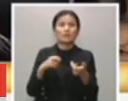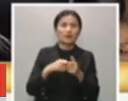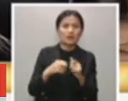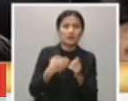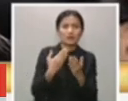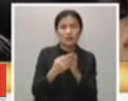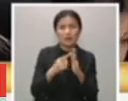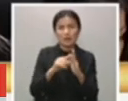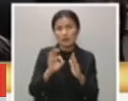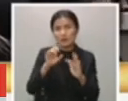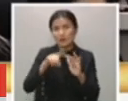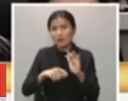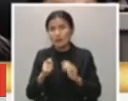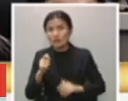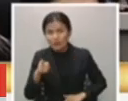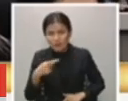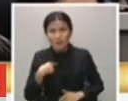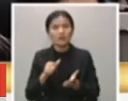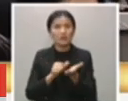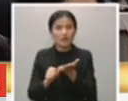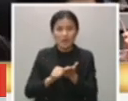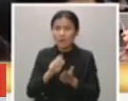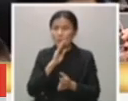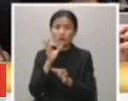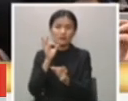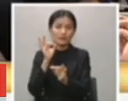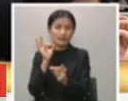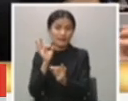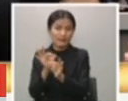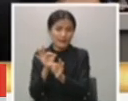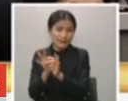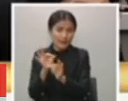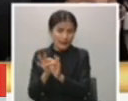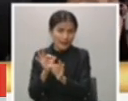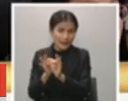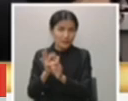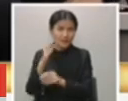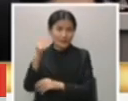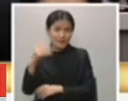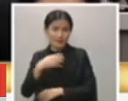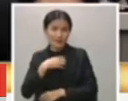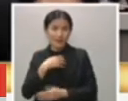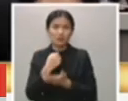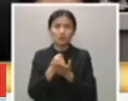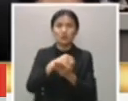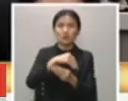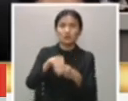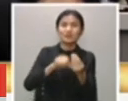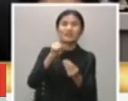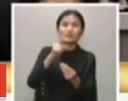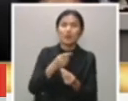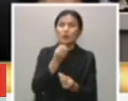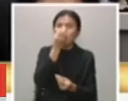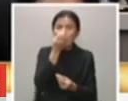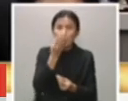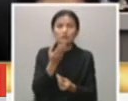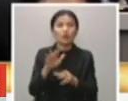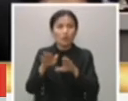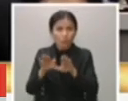ว่างงานเวลาธนาคารแห่งประเทศไทยอยากกระตุ้นเศรษฐกิจก็ลดอัตราดอกเบี้ยลดอัตราดอกเบี้ยเพื่อเพิ่มเงินเข้าไปในระ